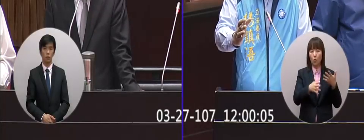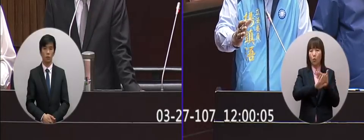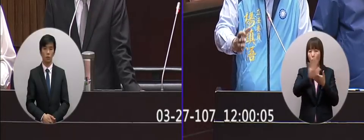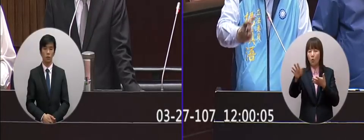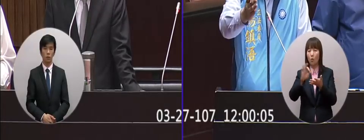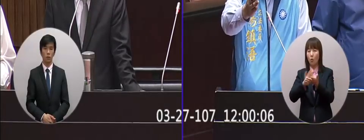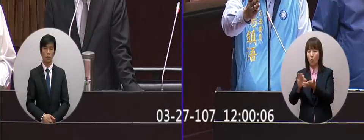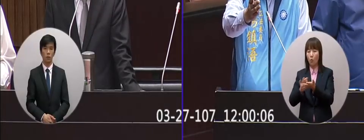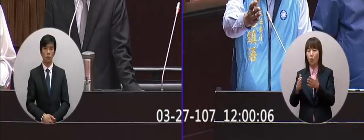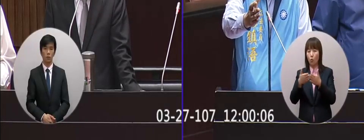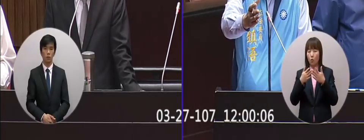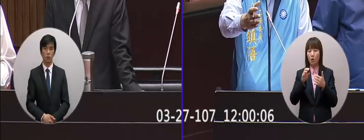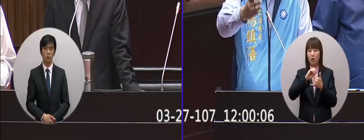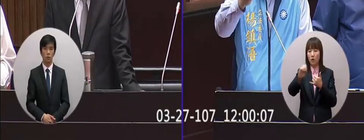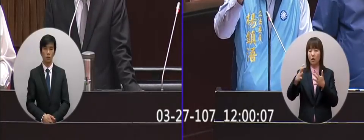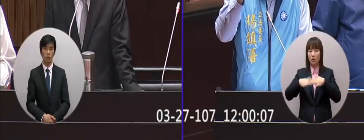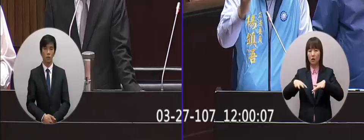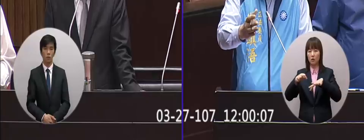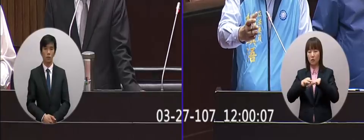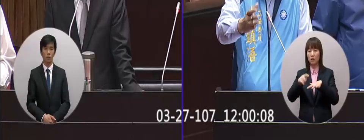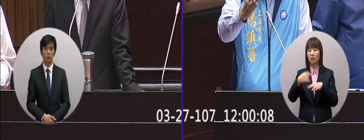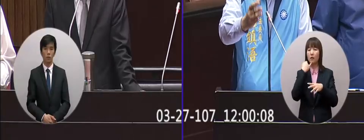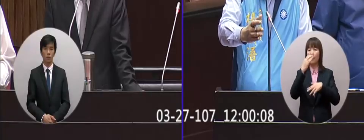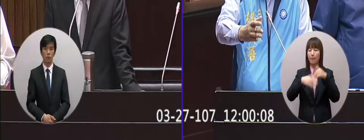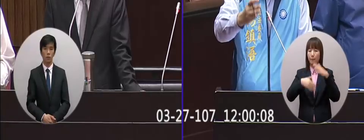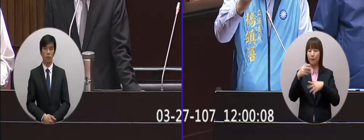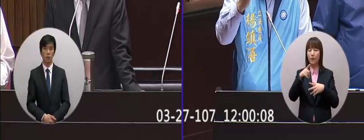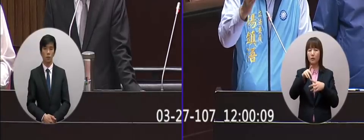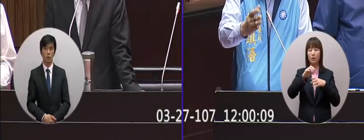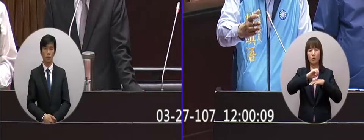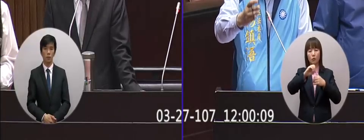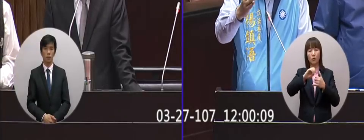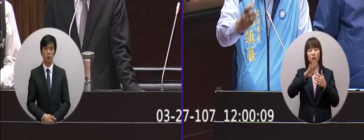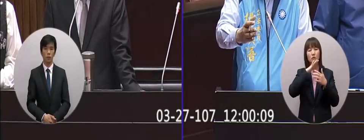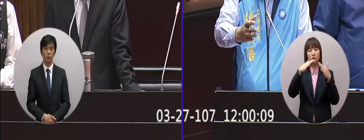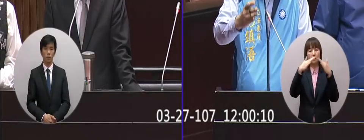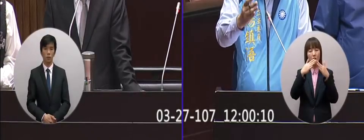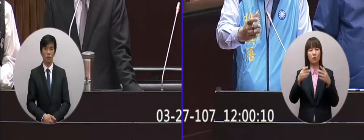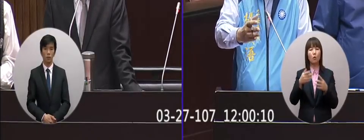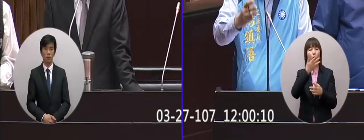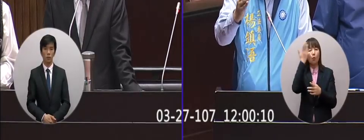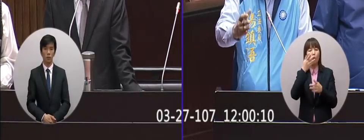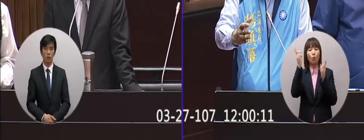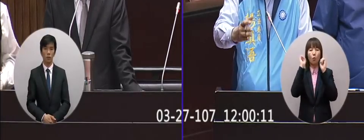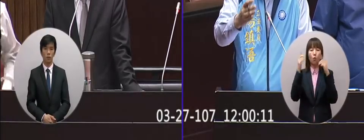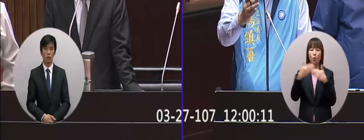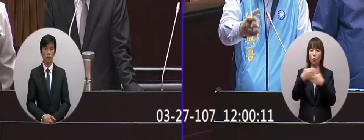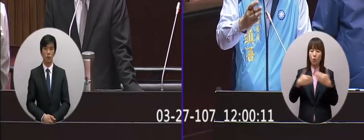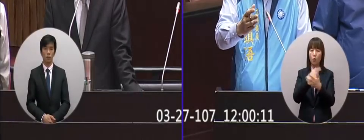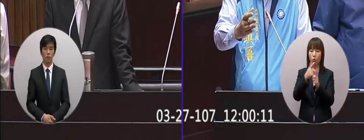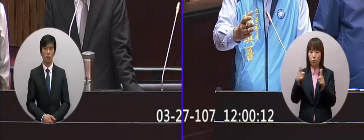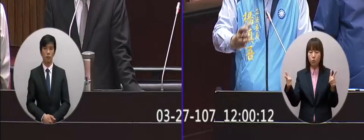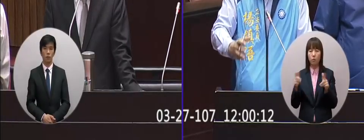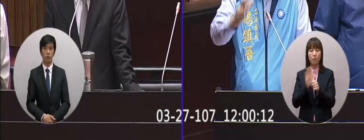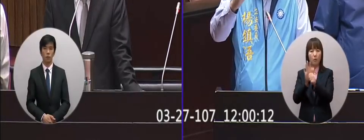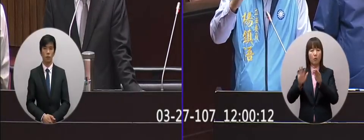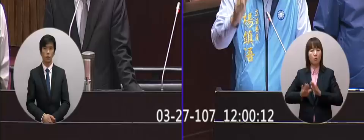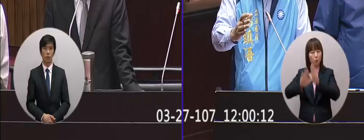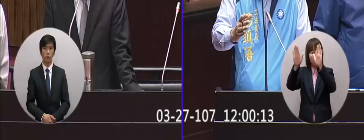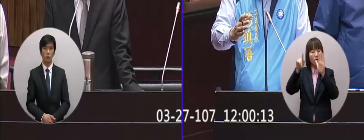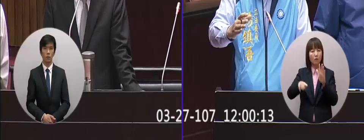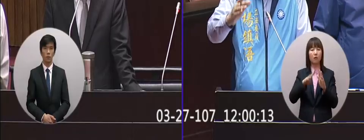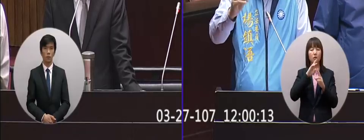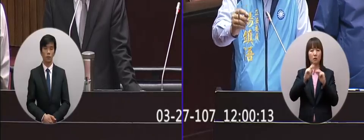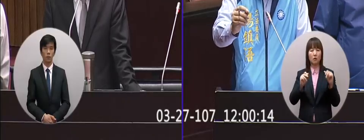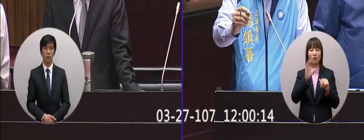外，有一个离岛建设基金来协助离岛地区，不管是产业、观光、交通各方面的一个发展。所以为什么